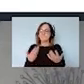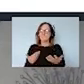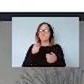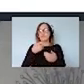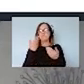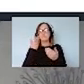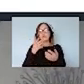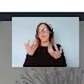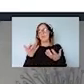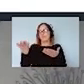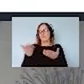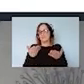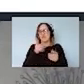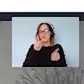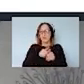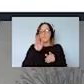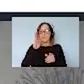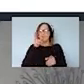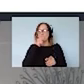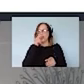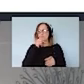tym bardziej zachęcam. Teraz będę mówiła też